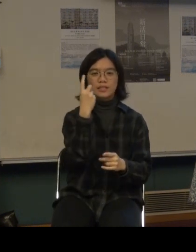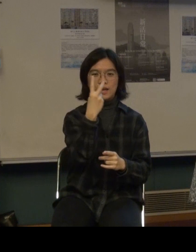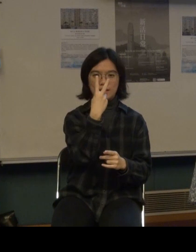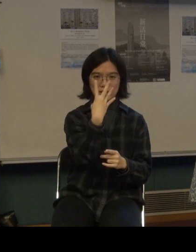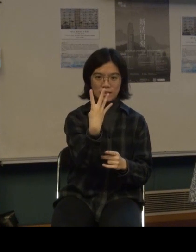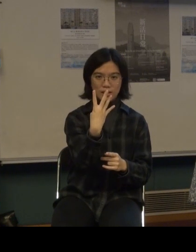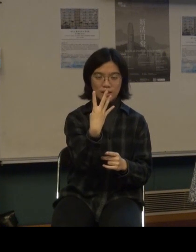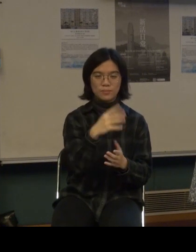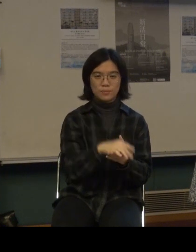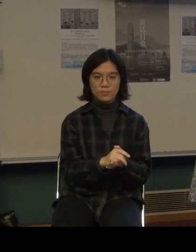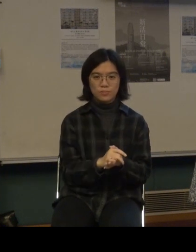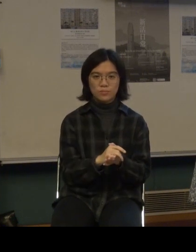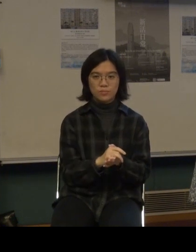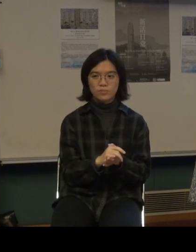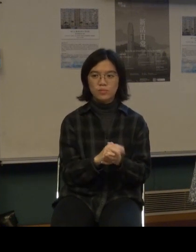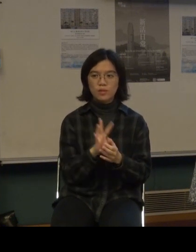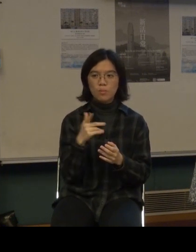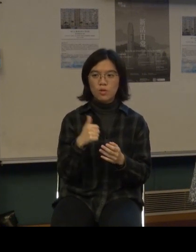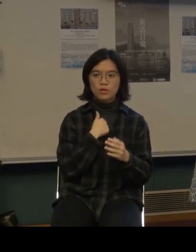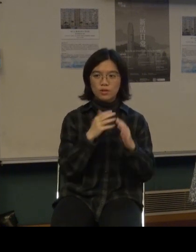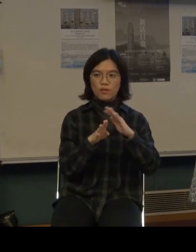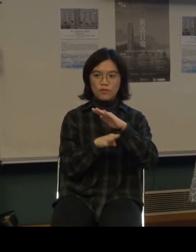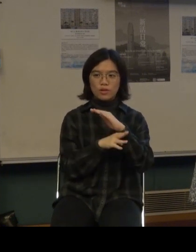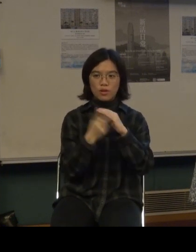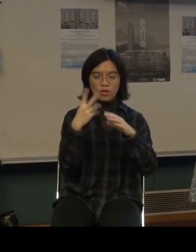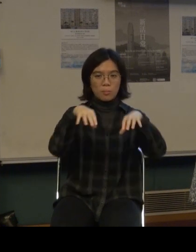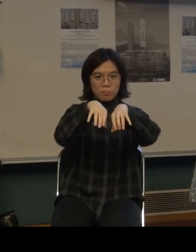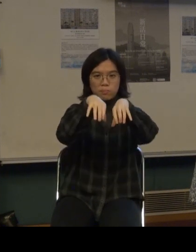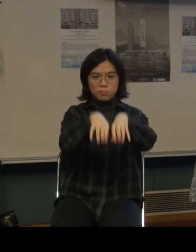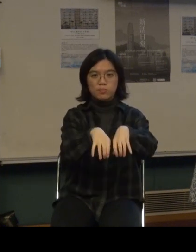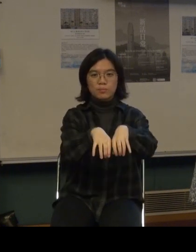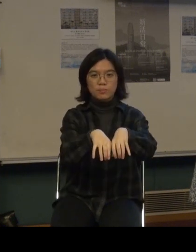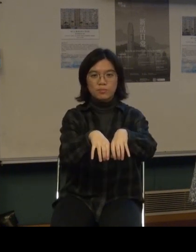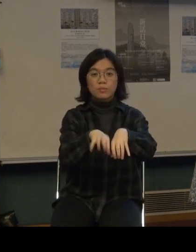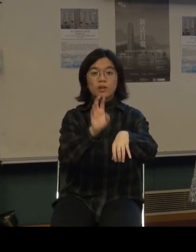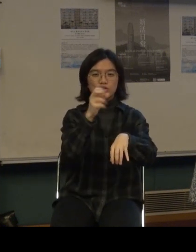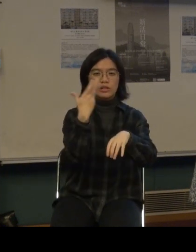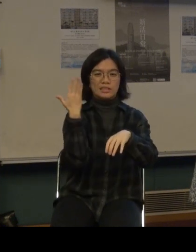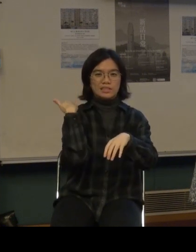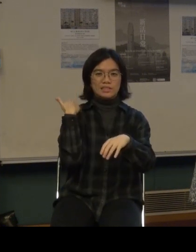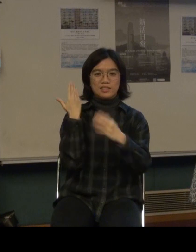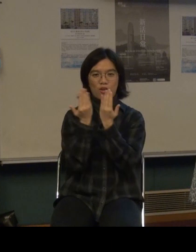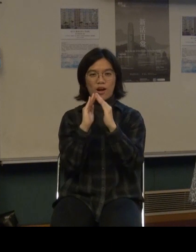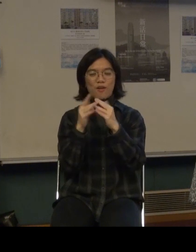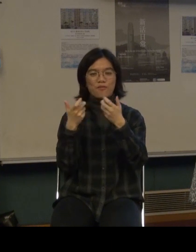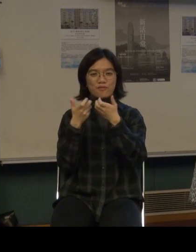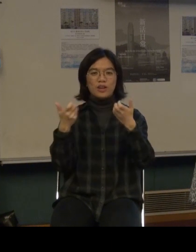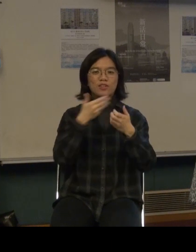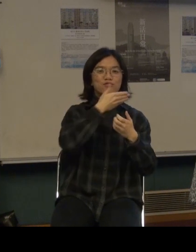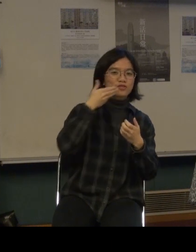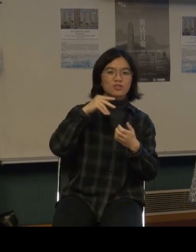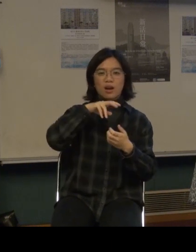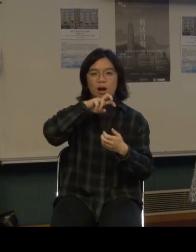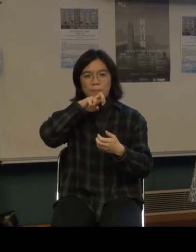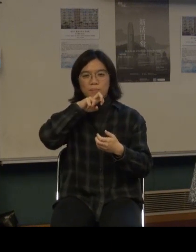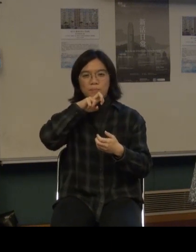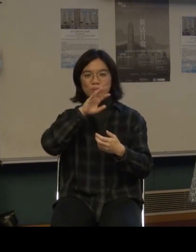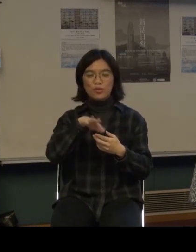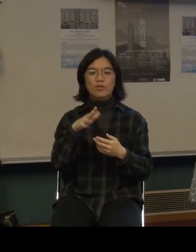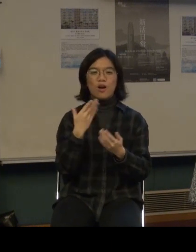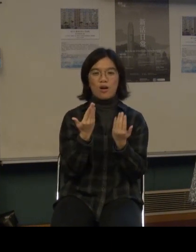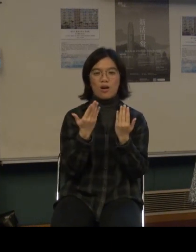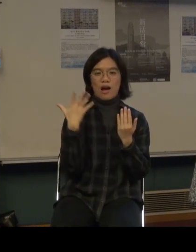pair 嘅個教員室。就因為咧當時學校係分上下五校啊，咁所以咧佢嗰個教員室咧就要一 pair 咁啦，兩個校長啊，